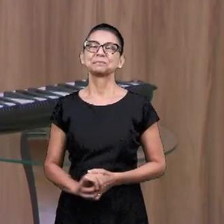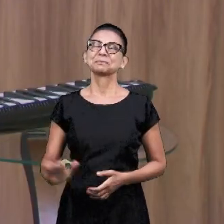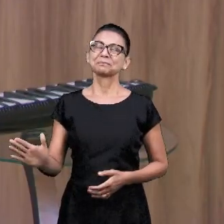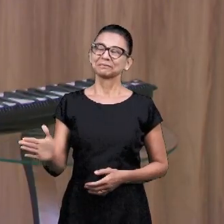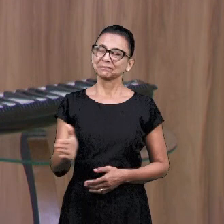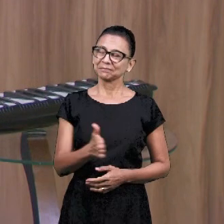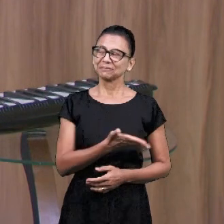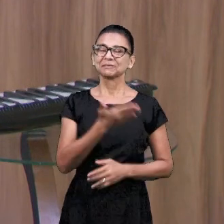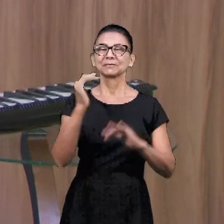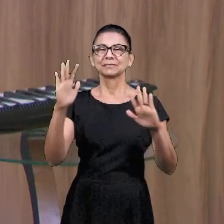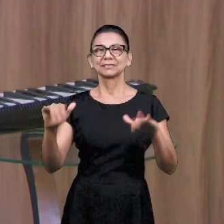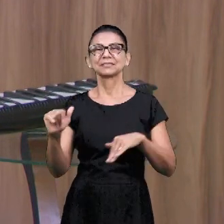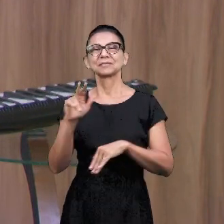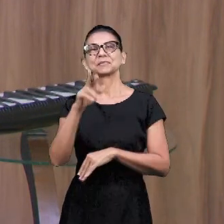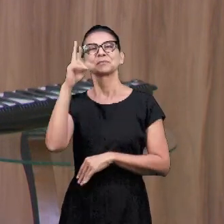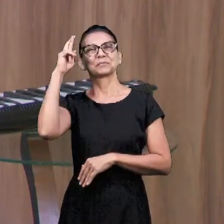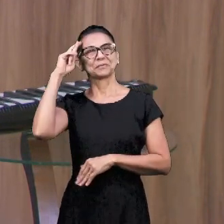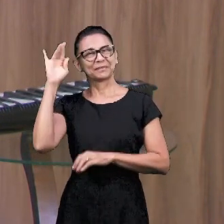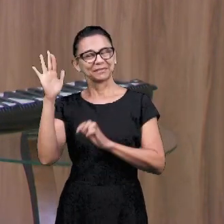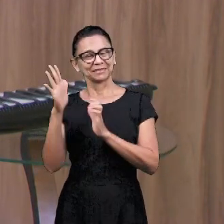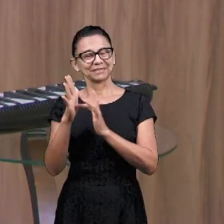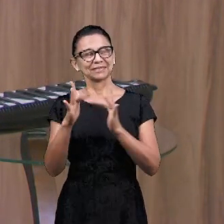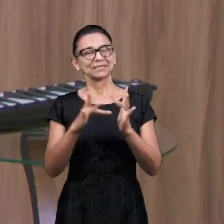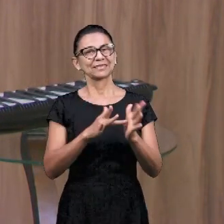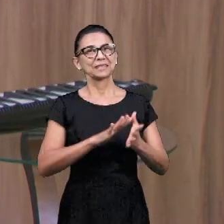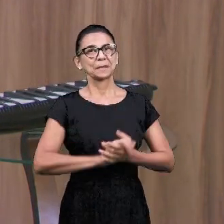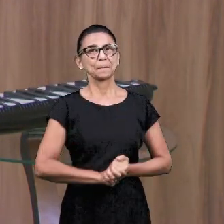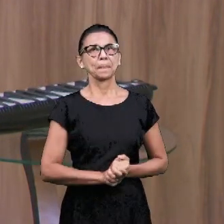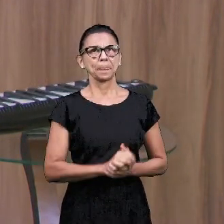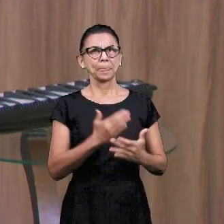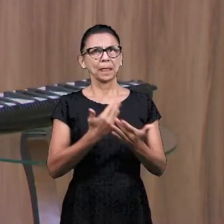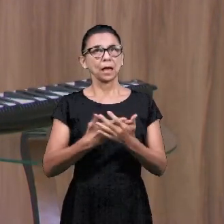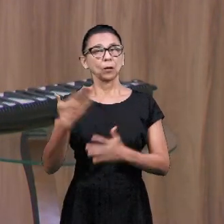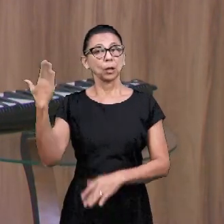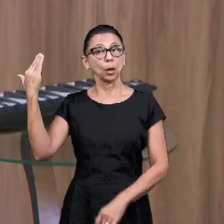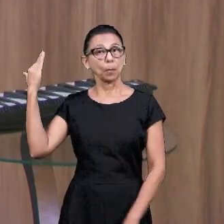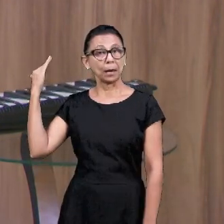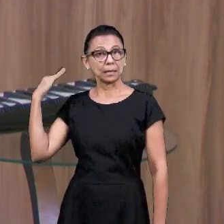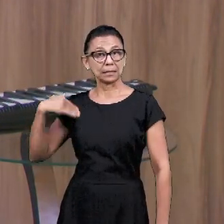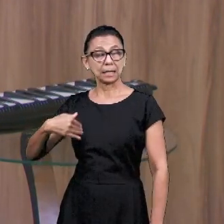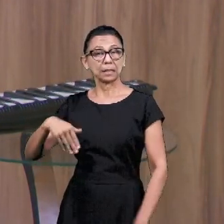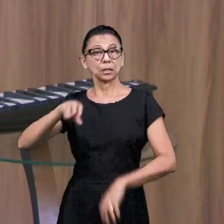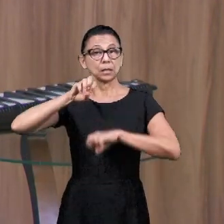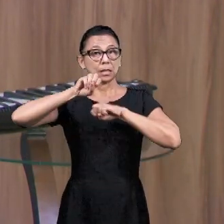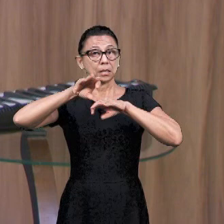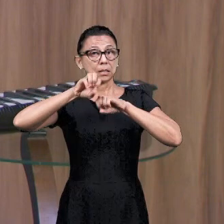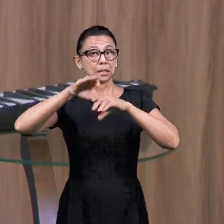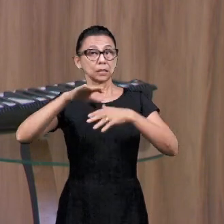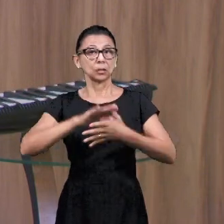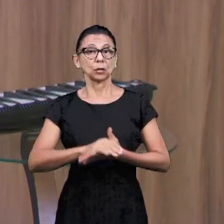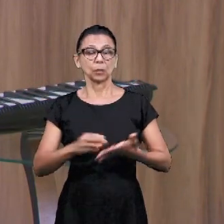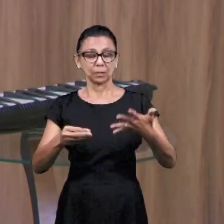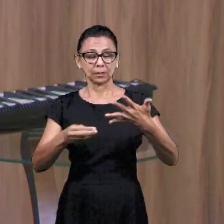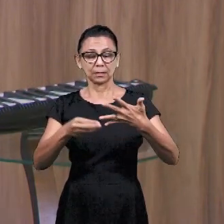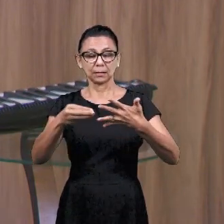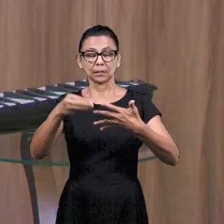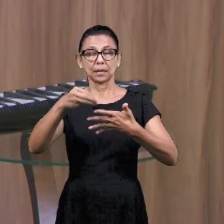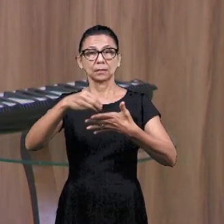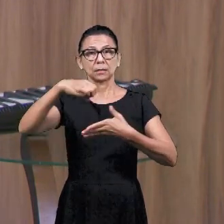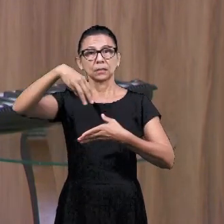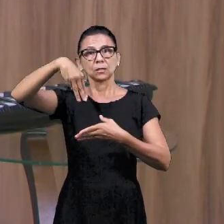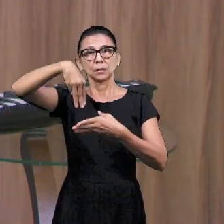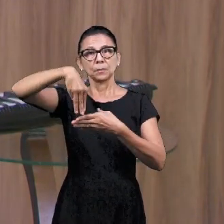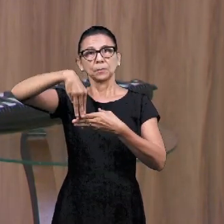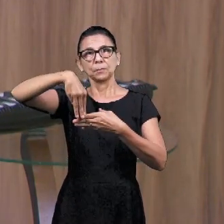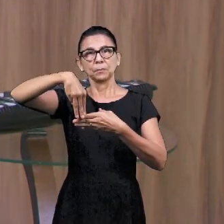Louvado seja o Senhor Jesus. Loué soit le Seigneur Jésus. Dans l'étude précédente, je vous ai enseigné la gamme de